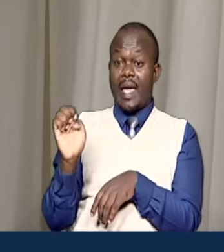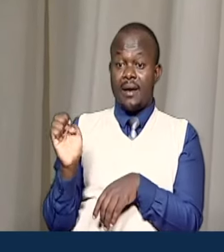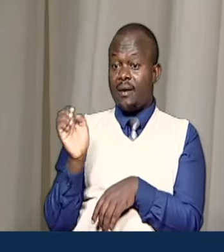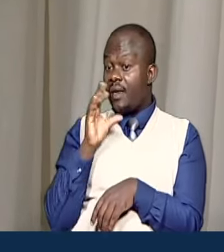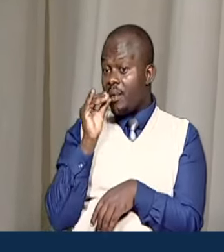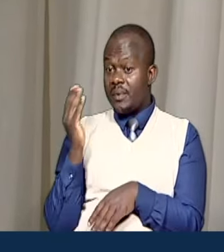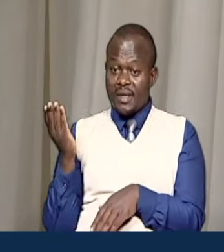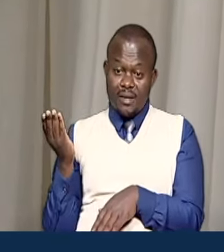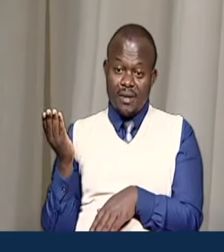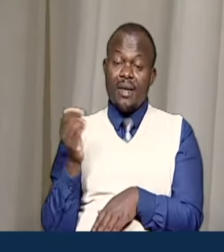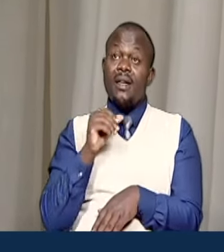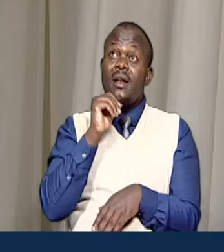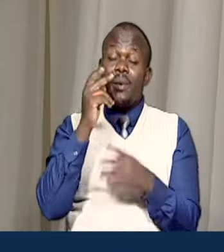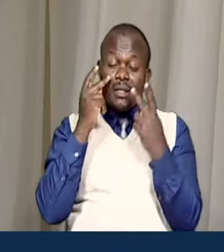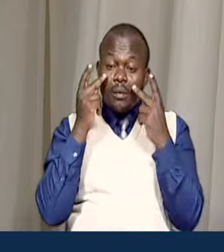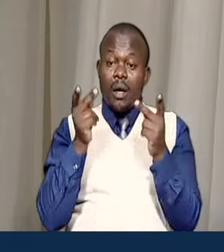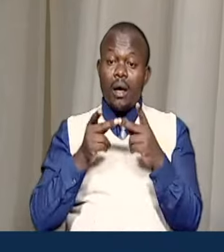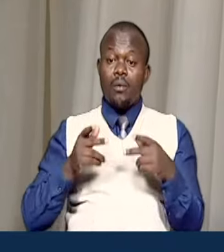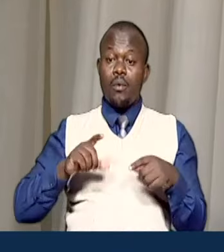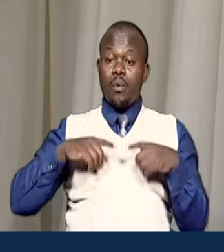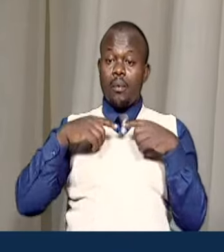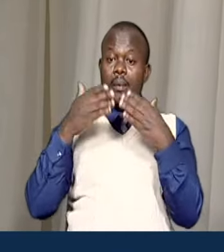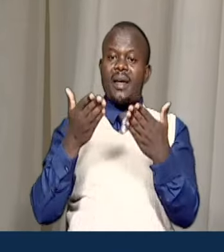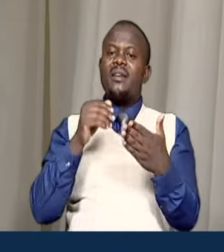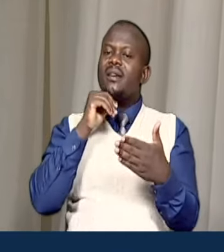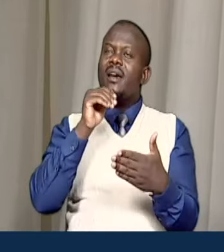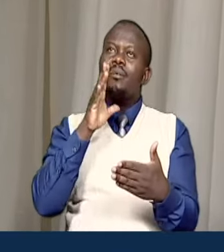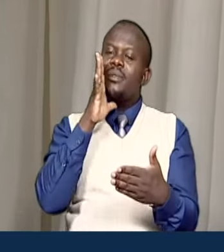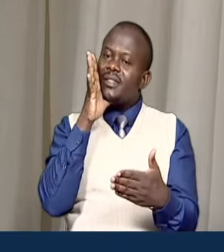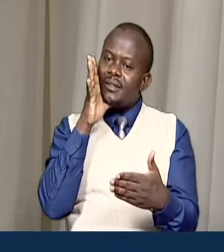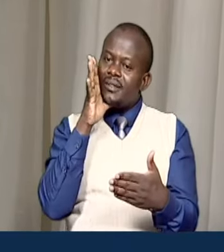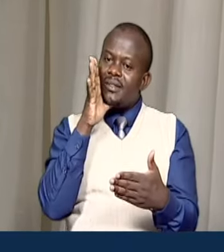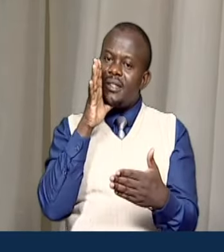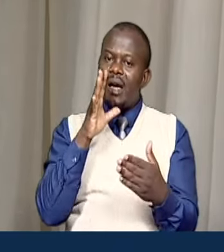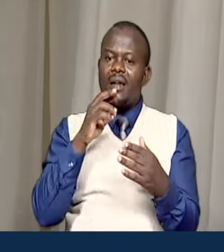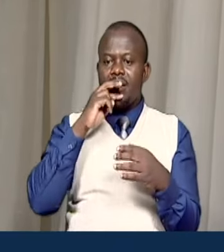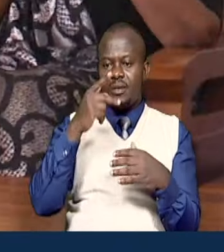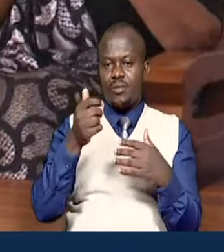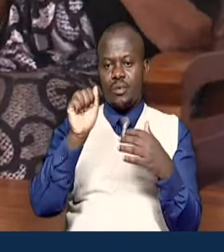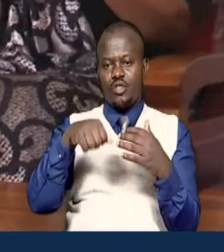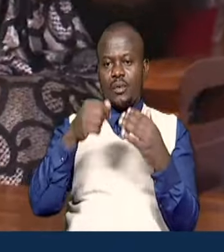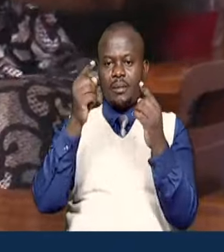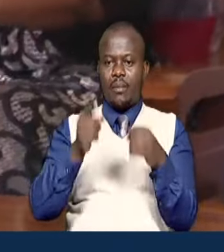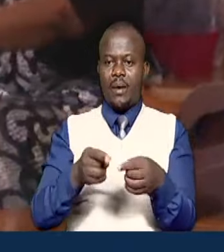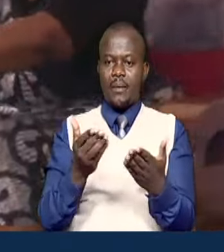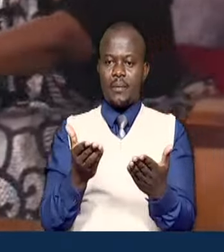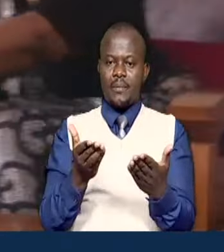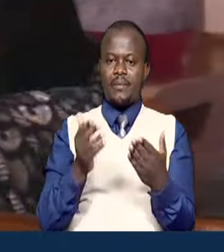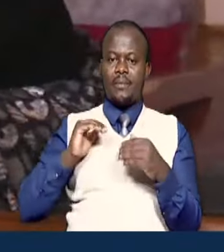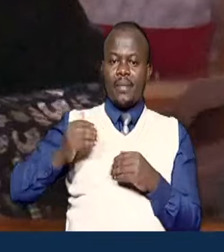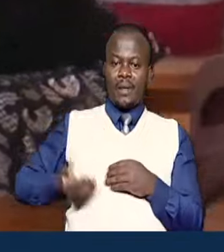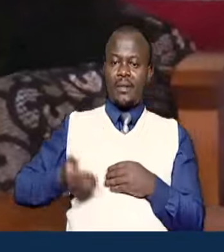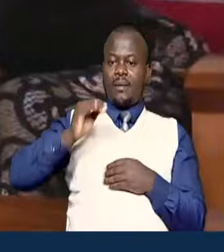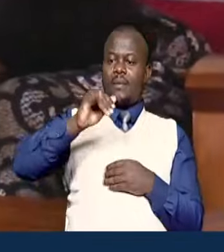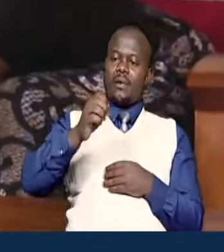yababwiye n'abatarabona aho bari ntabwo bizatinda ngo igisubizo kiboneke. Madame Jeannette Kagame